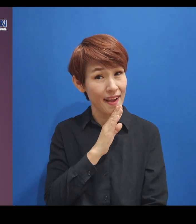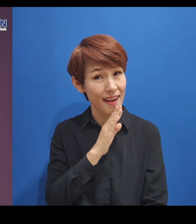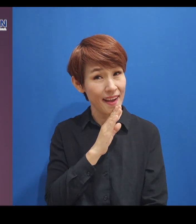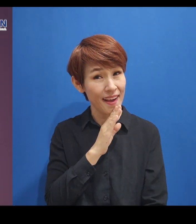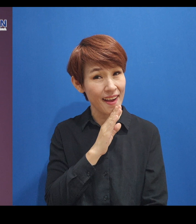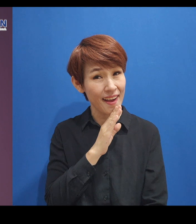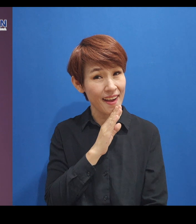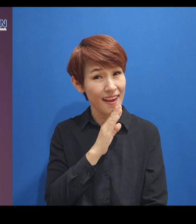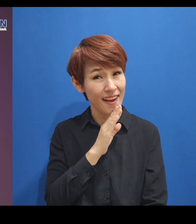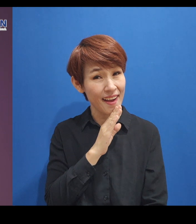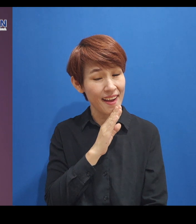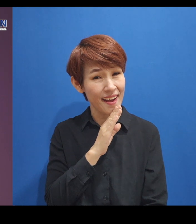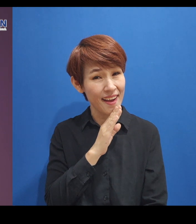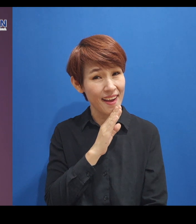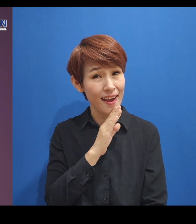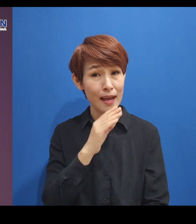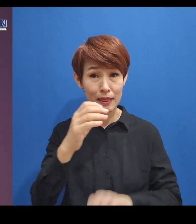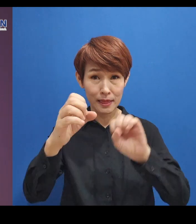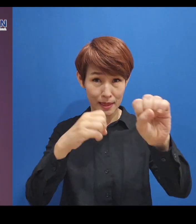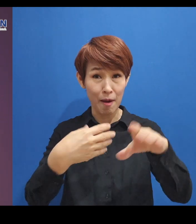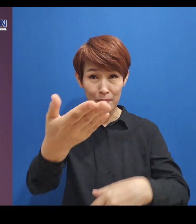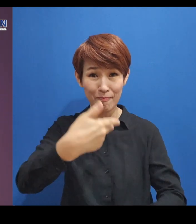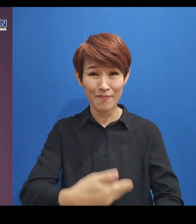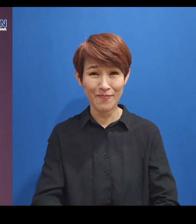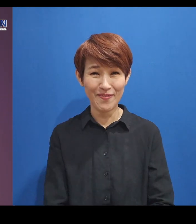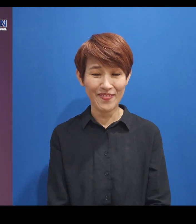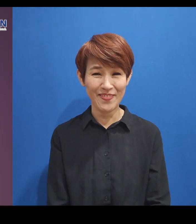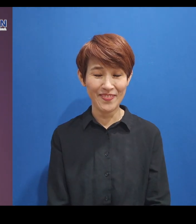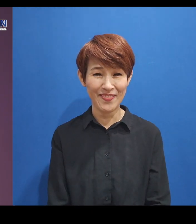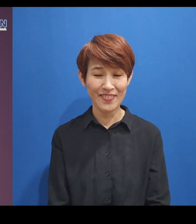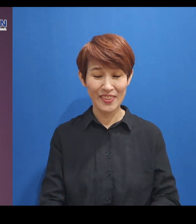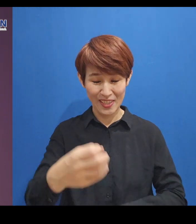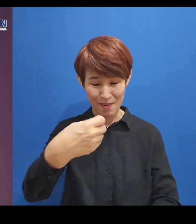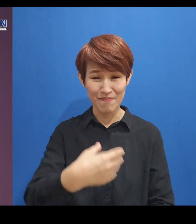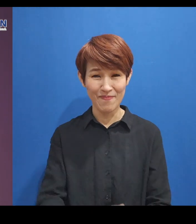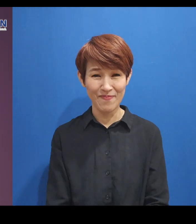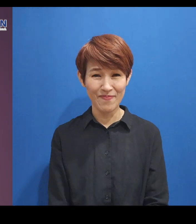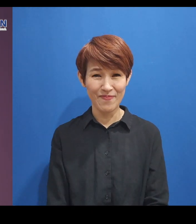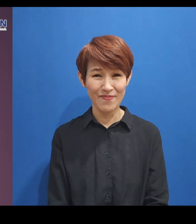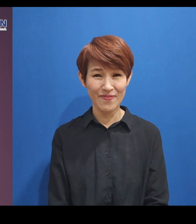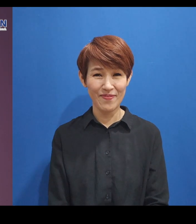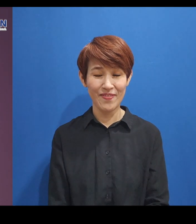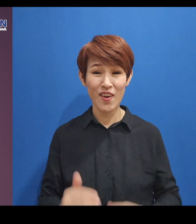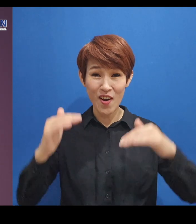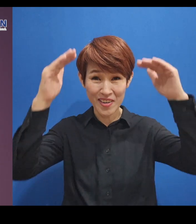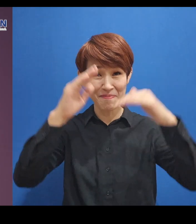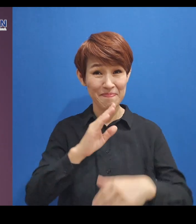어른이십니까? 대답을 하세요. 대답하는 대로 제가 대접해 드릴게.